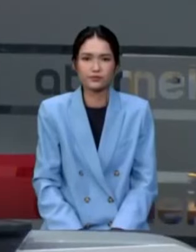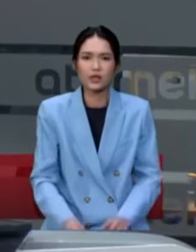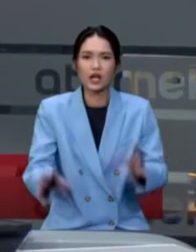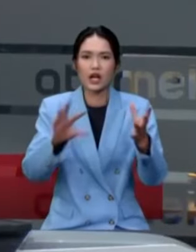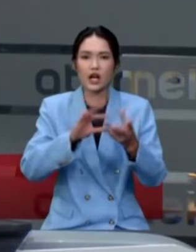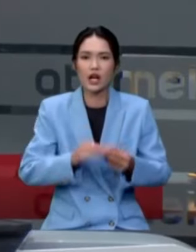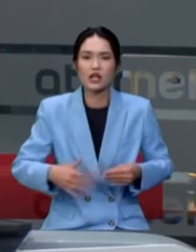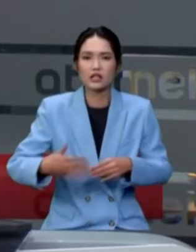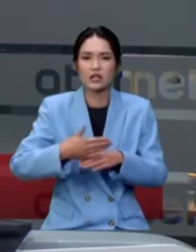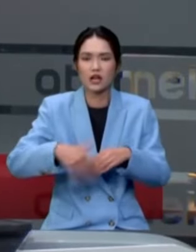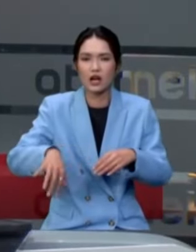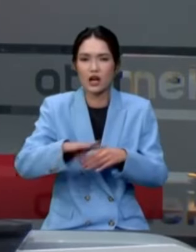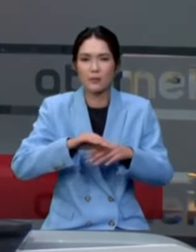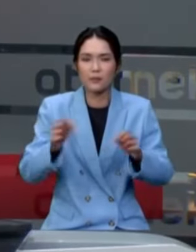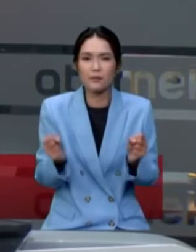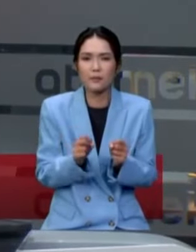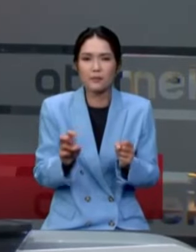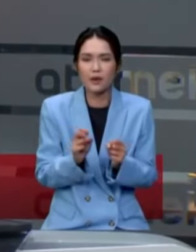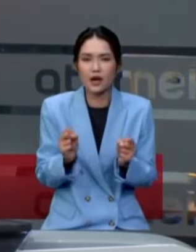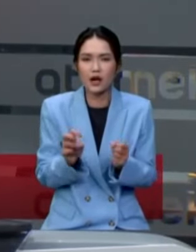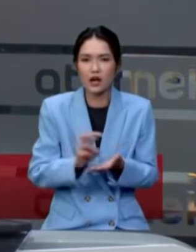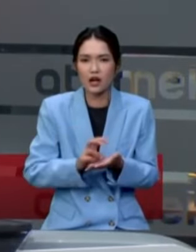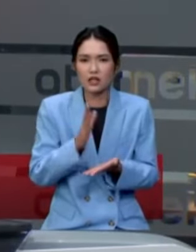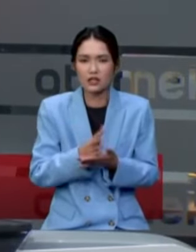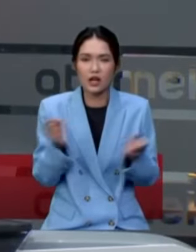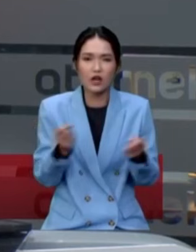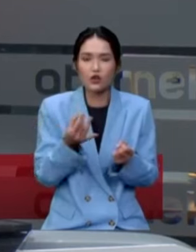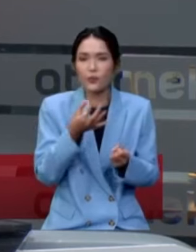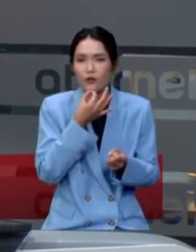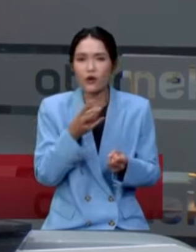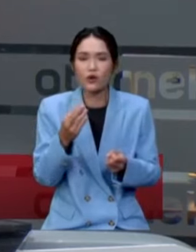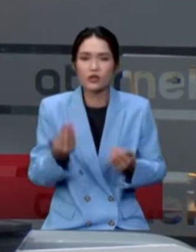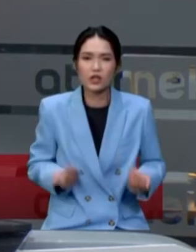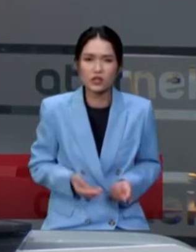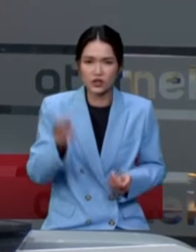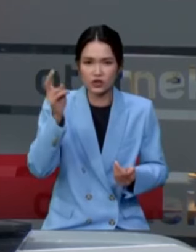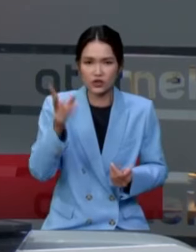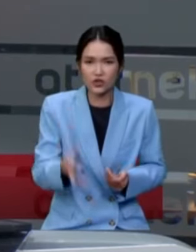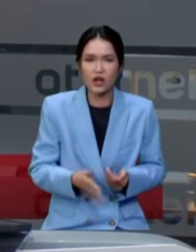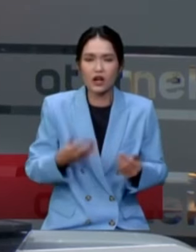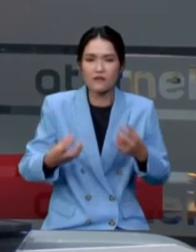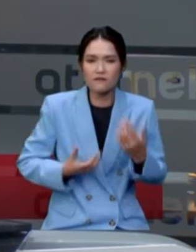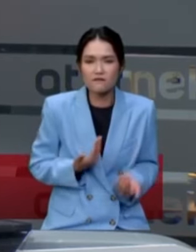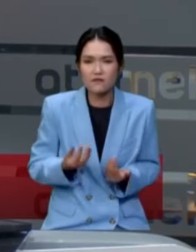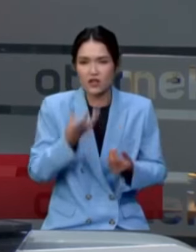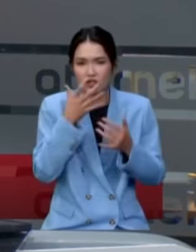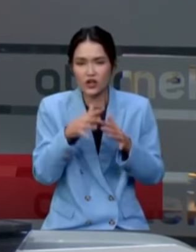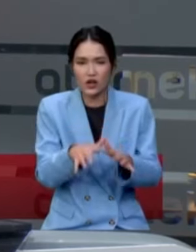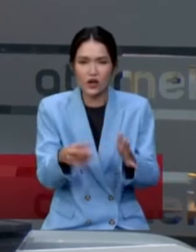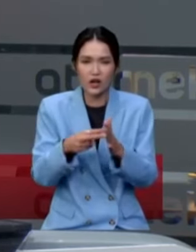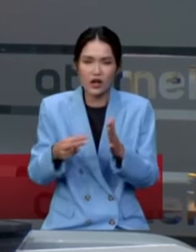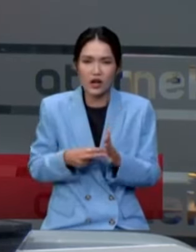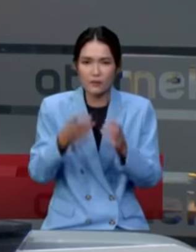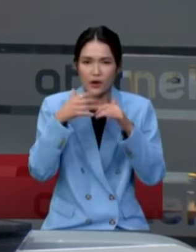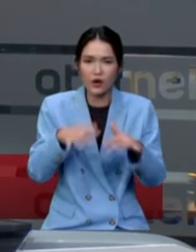Целый микрорайон боится замерзнуть. Зима еще не наступила, а жители 7 многоэтажных домов Павлодара выживают с обогревателями. Отопление